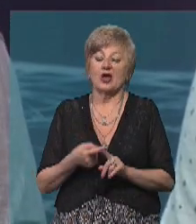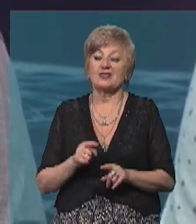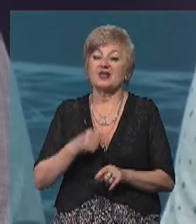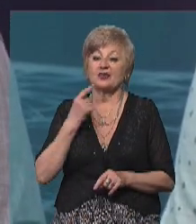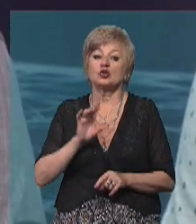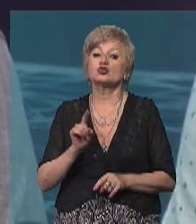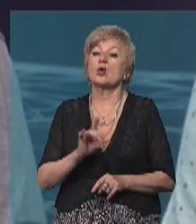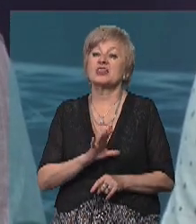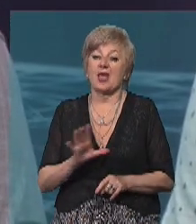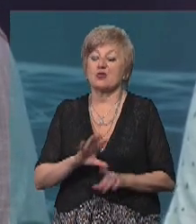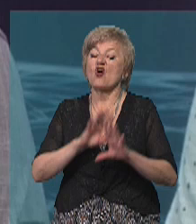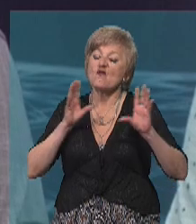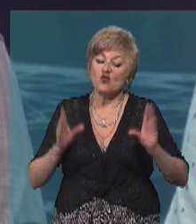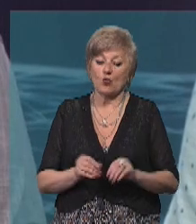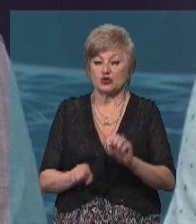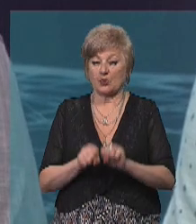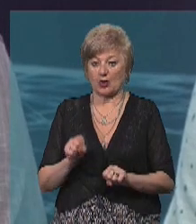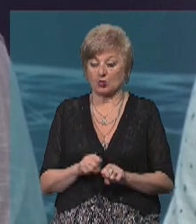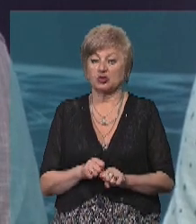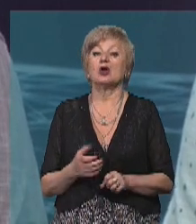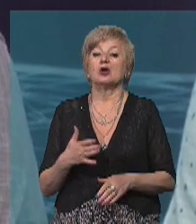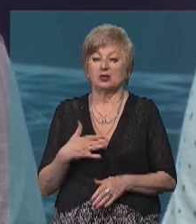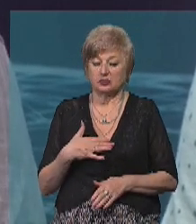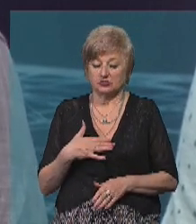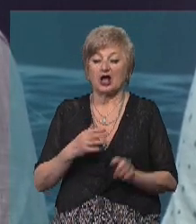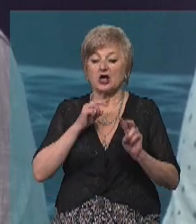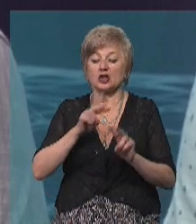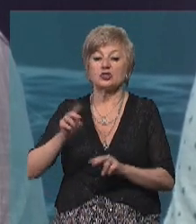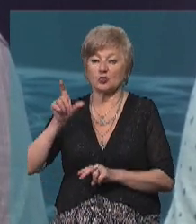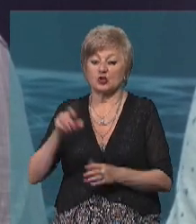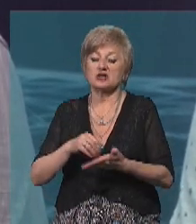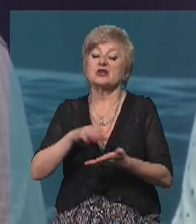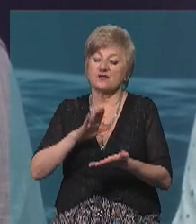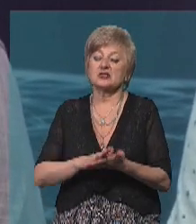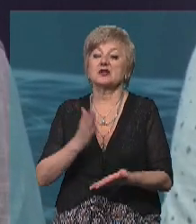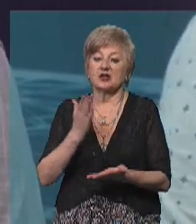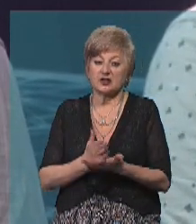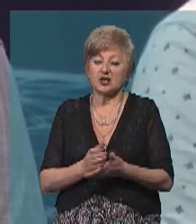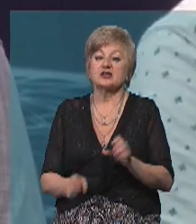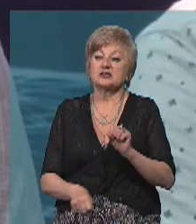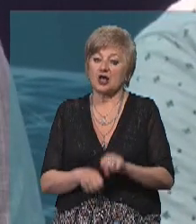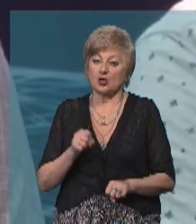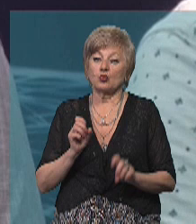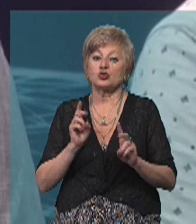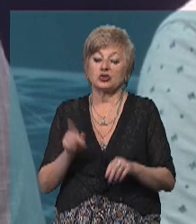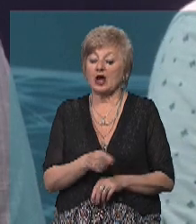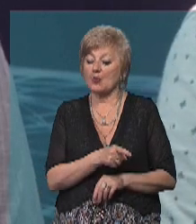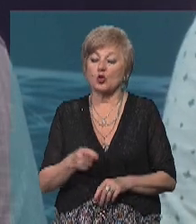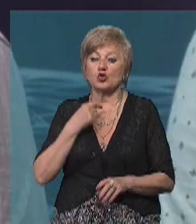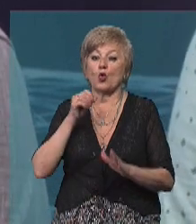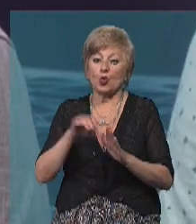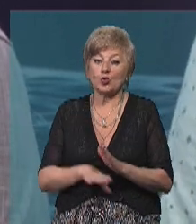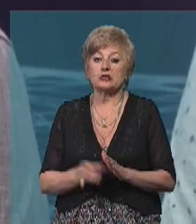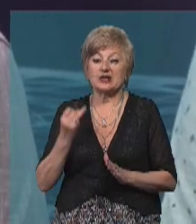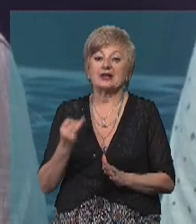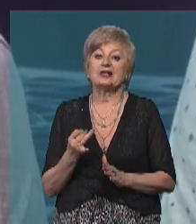про те, що не було взагалі жодних порушень. Нашими спостерігачами фіксувалися порушення. Порушення як протягом голосування, так і